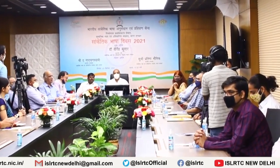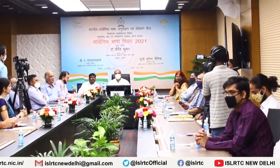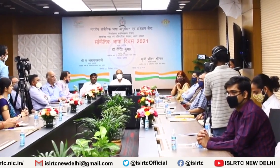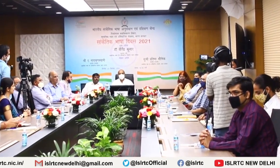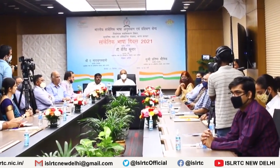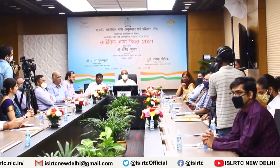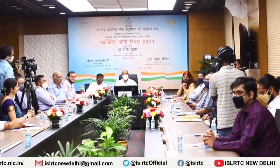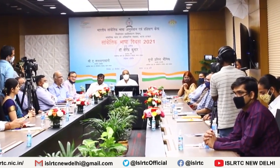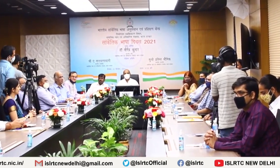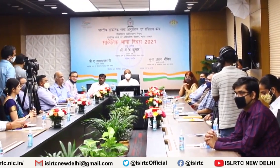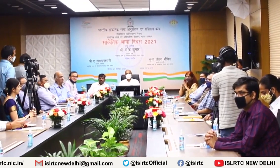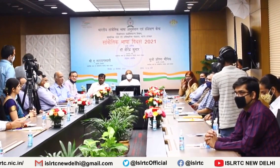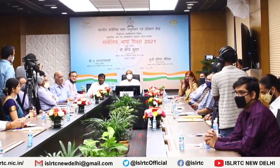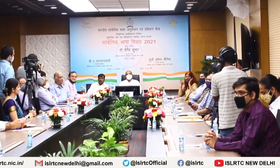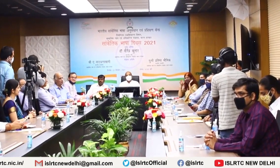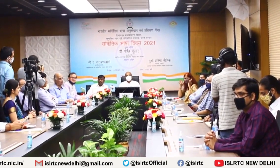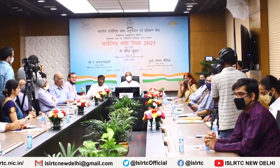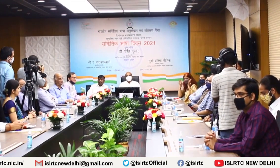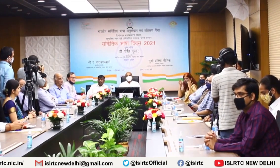काम करेंगे। बहुत बहुत धन्यवाद।